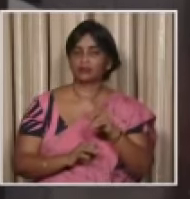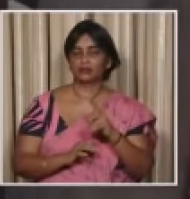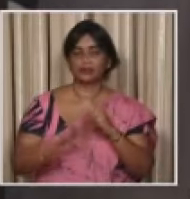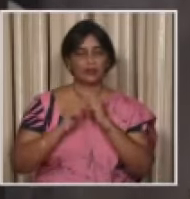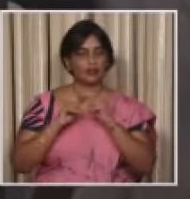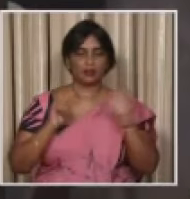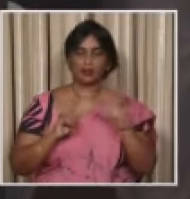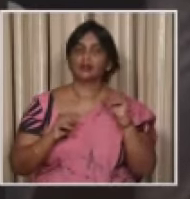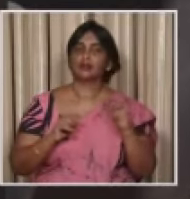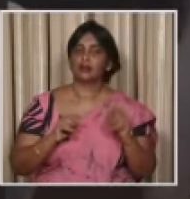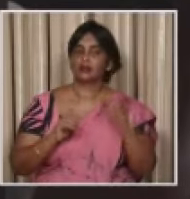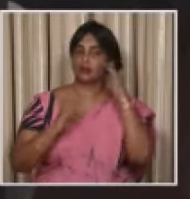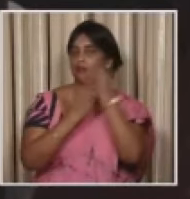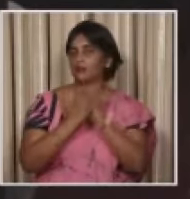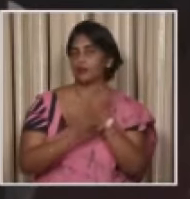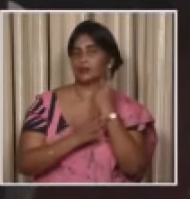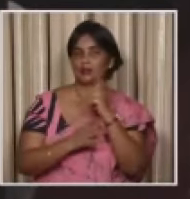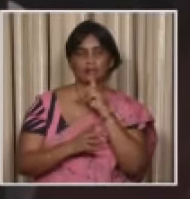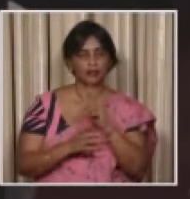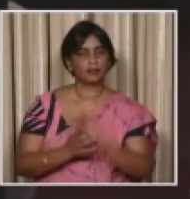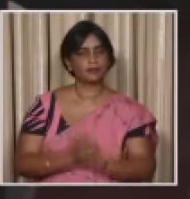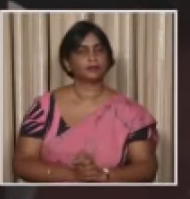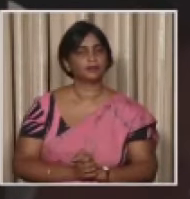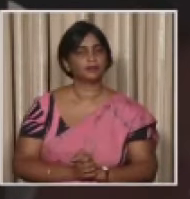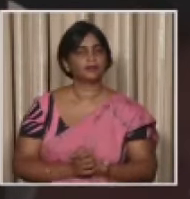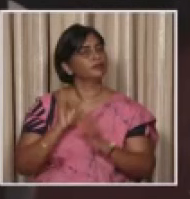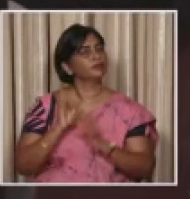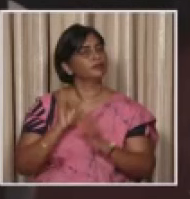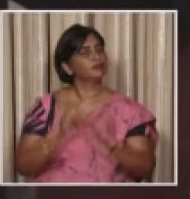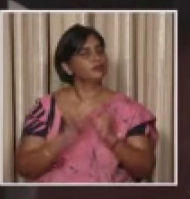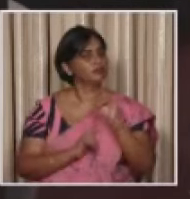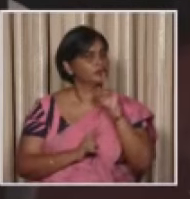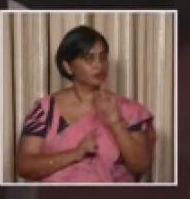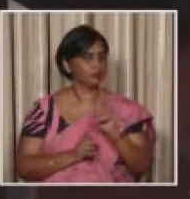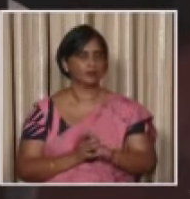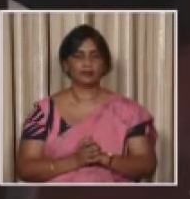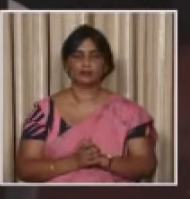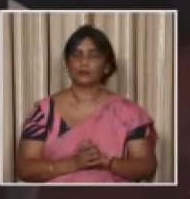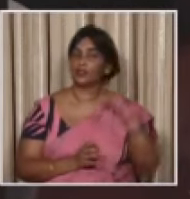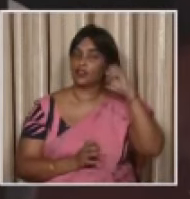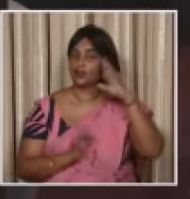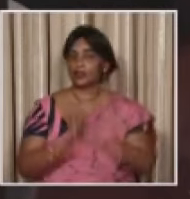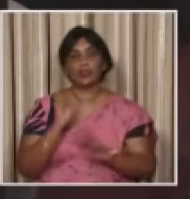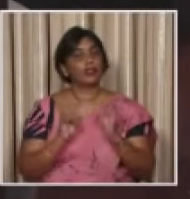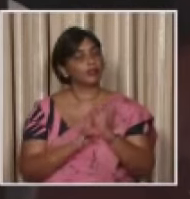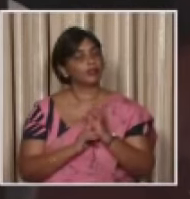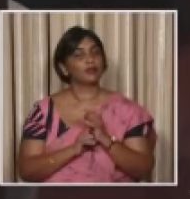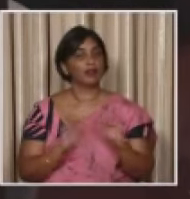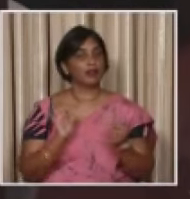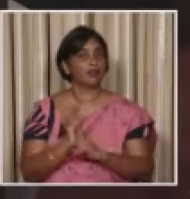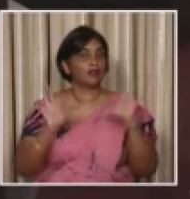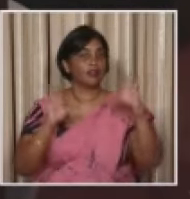යන්නේ නැහැ කරුණු කීපයක් විතරක් යන මම හිතන්නේ ඒක මන්ත්‍රීවරයෙක් කිව්වා මේ විදුලි බල අමාත්‍යවරයා හැටියට ලක්ෂ